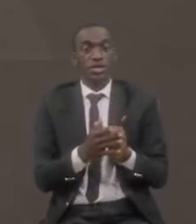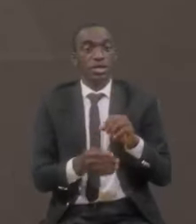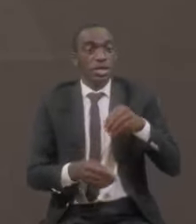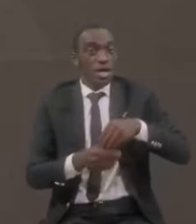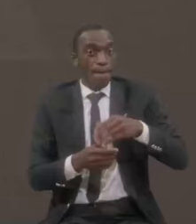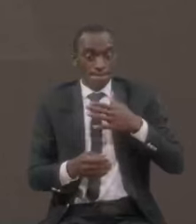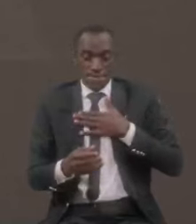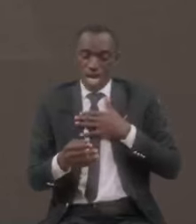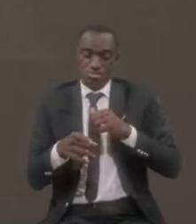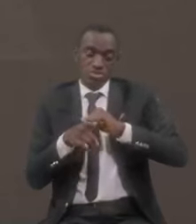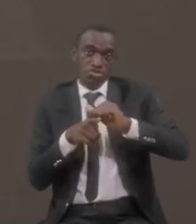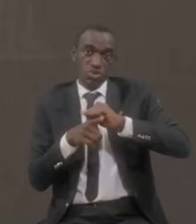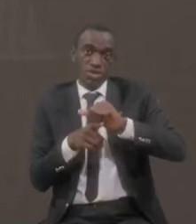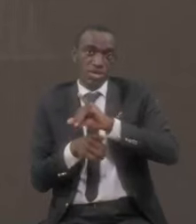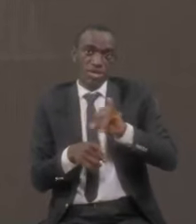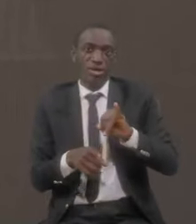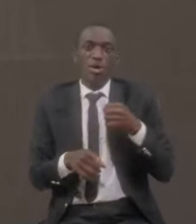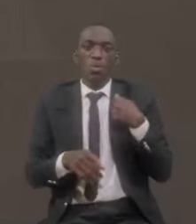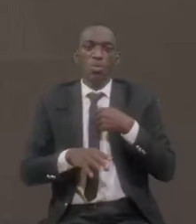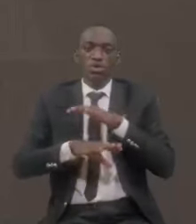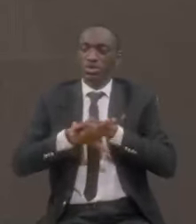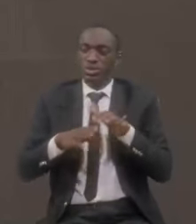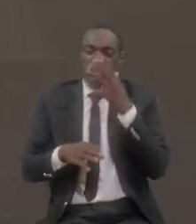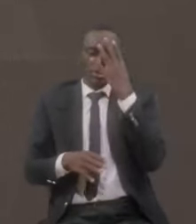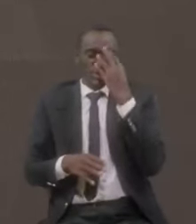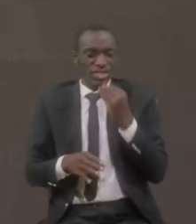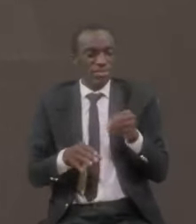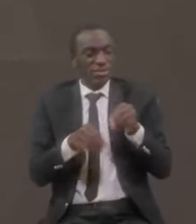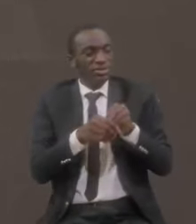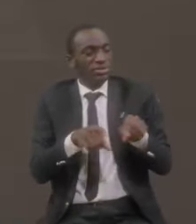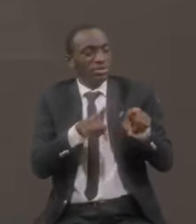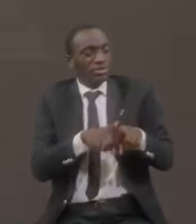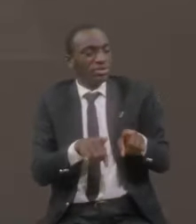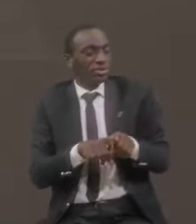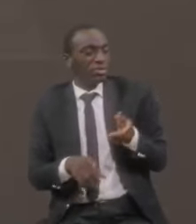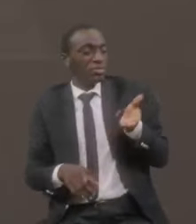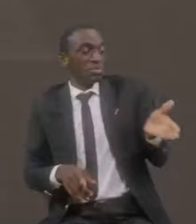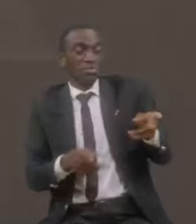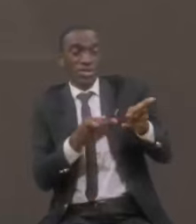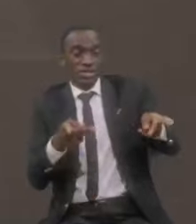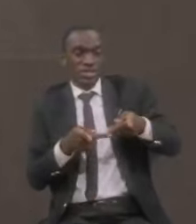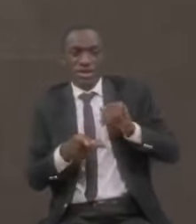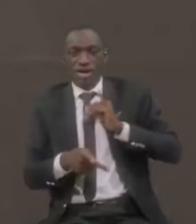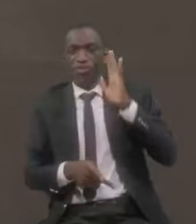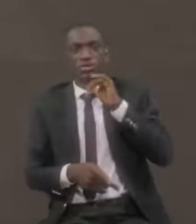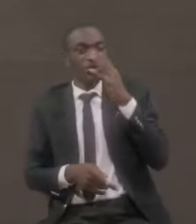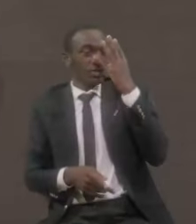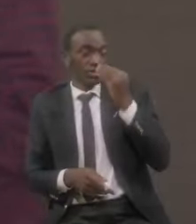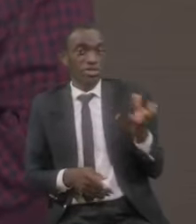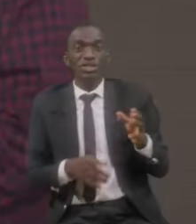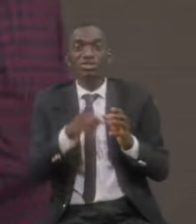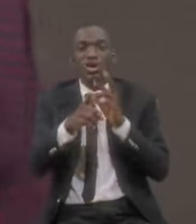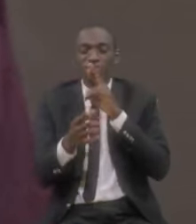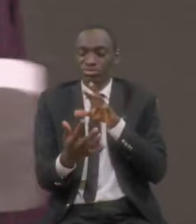Quand je grandissais, on ne dormait pas là-bas. Ah, je ne vais pas dormir aussi là-bas. Tu fais trop